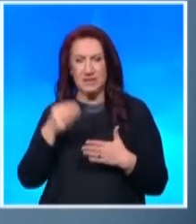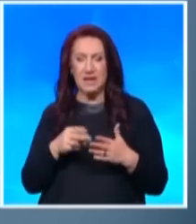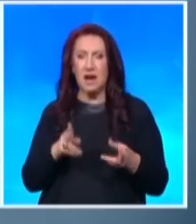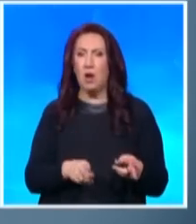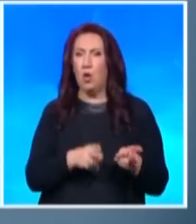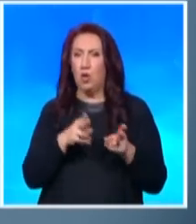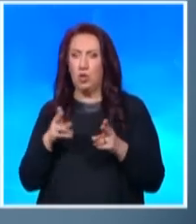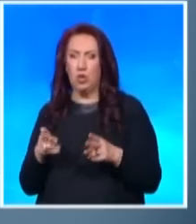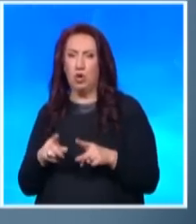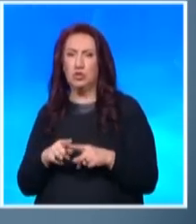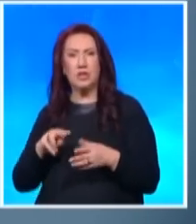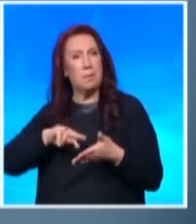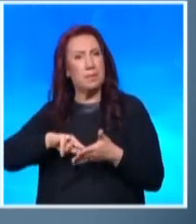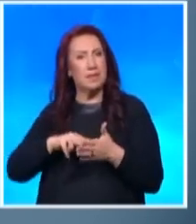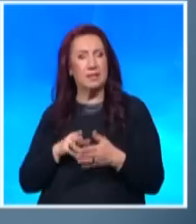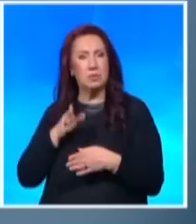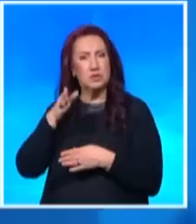си посещение в Китай.